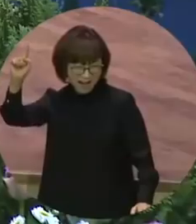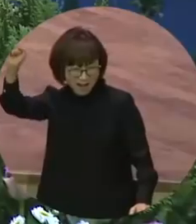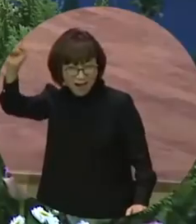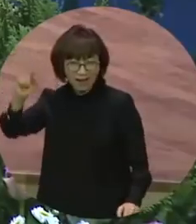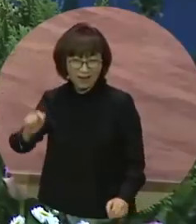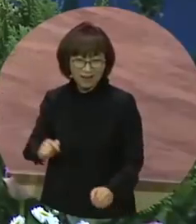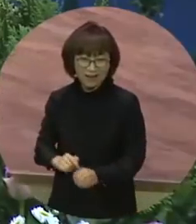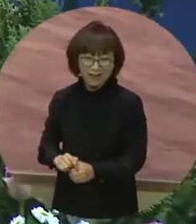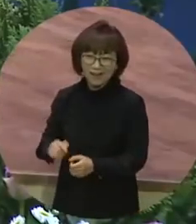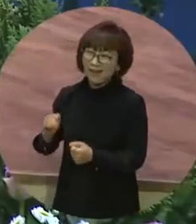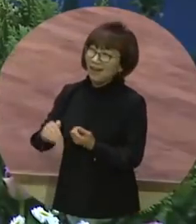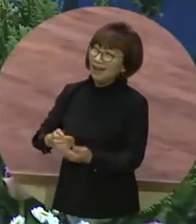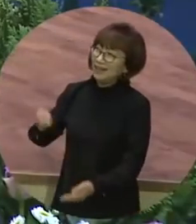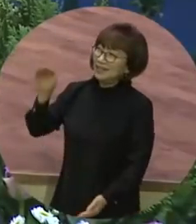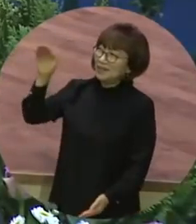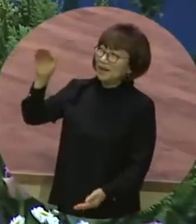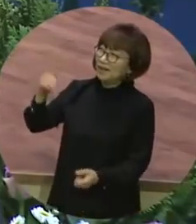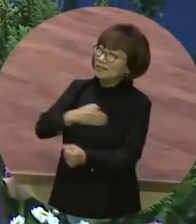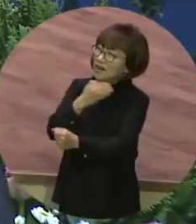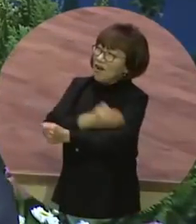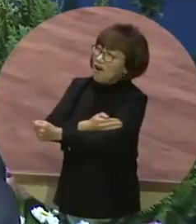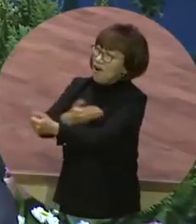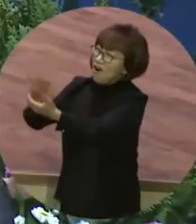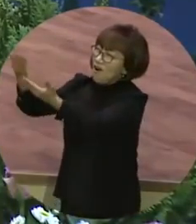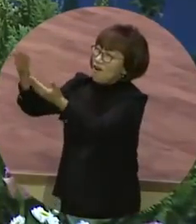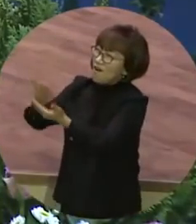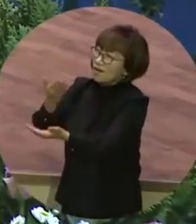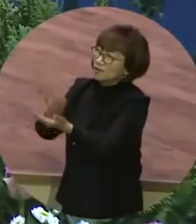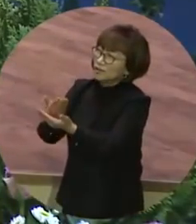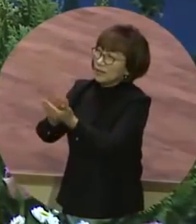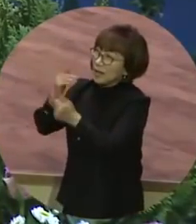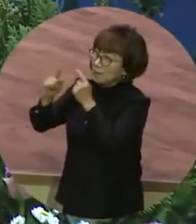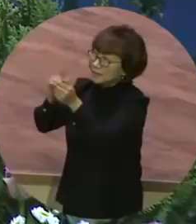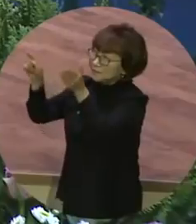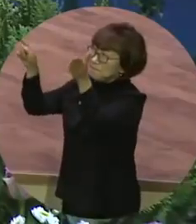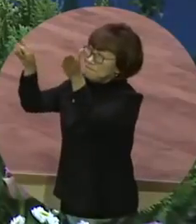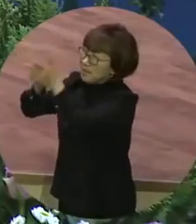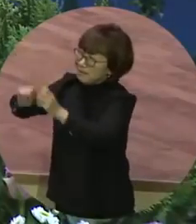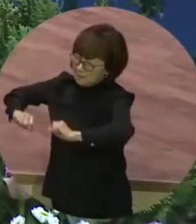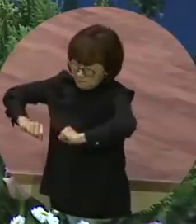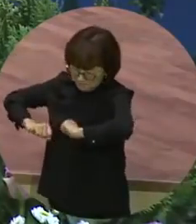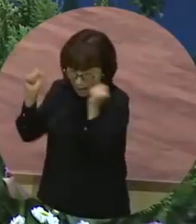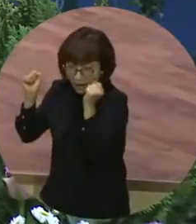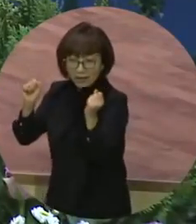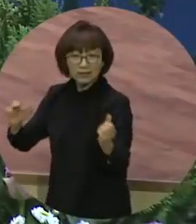나에게 주옵소서. 하나님의 말씀에 그냥 순종하고 믿으면 역사에 나는데.